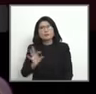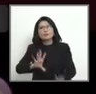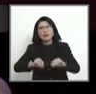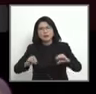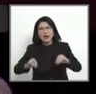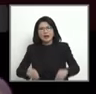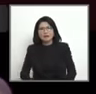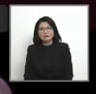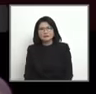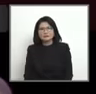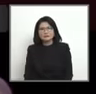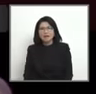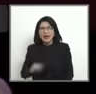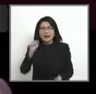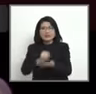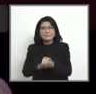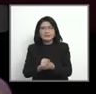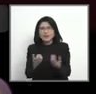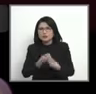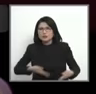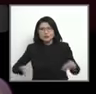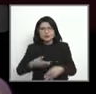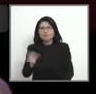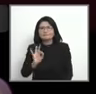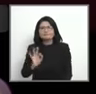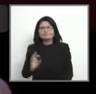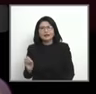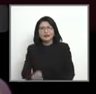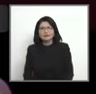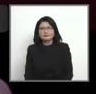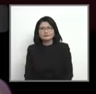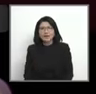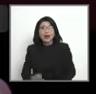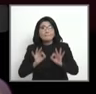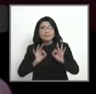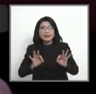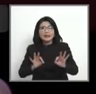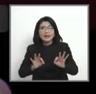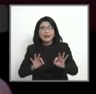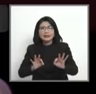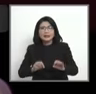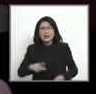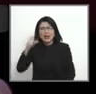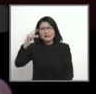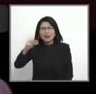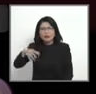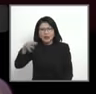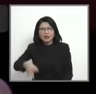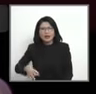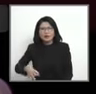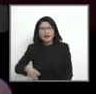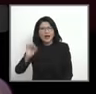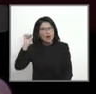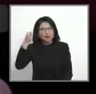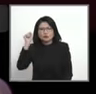peran negara-egara saja seolah-olah negara itu sinter CL negara bisa kasih butuh apa kasih butuh apa kasih Padahal di situ ada politik